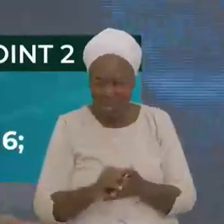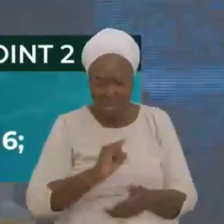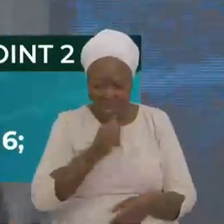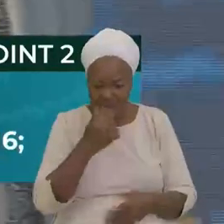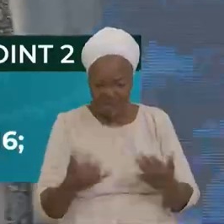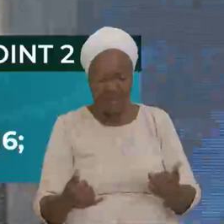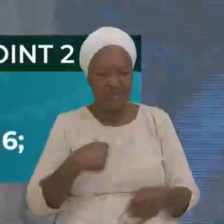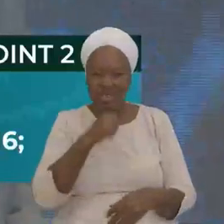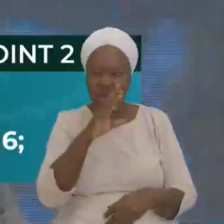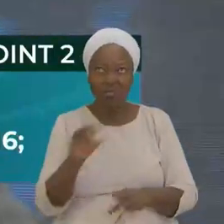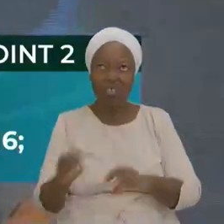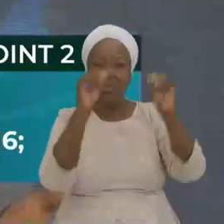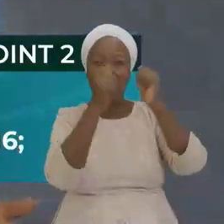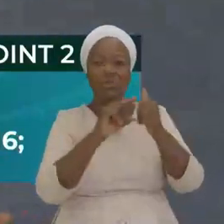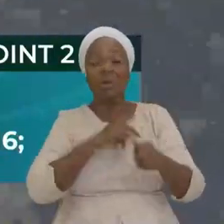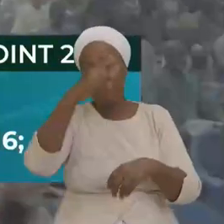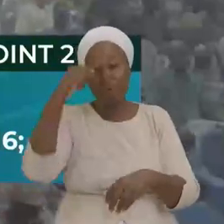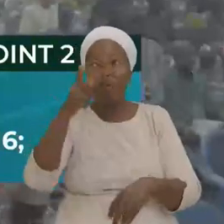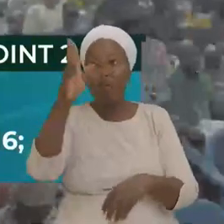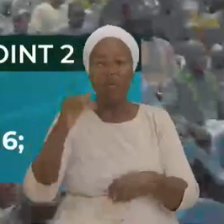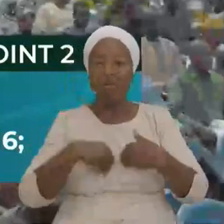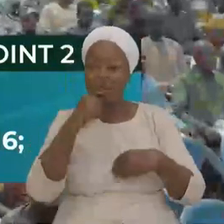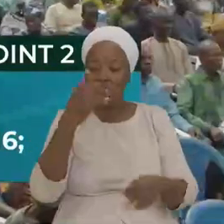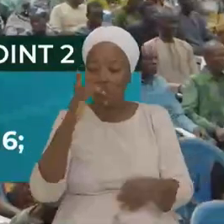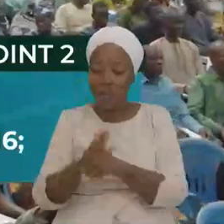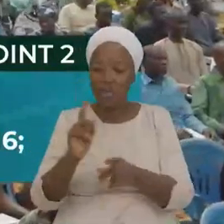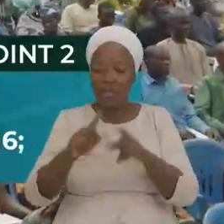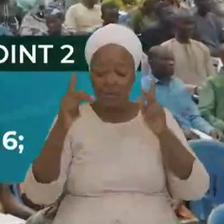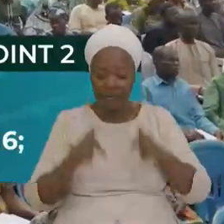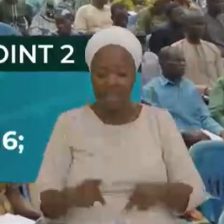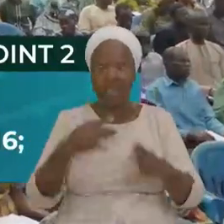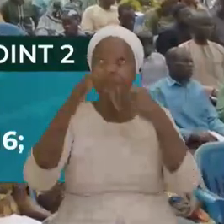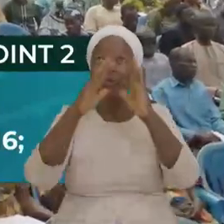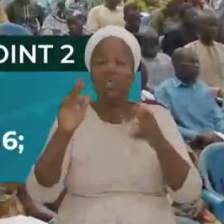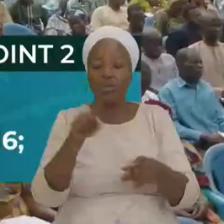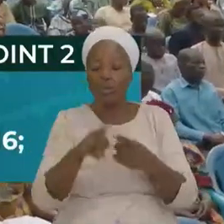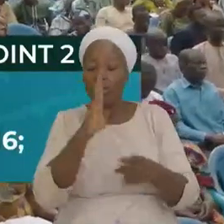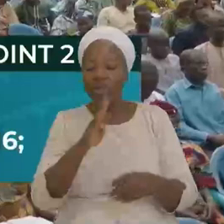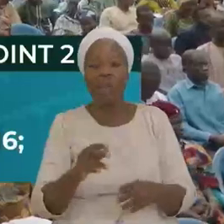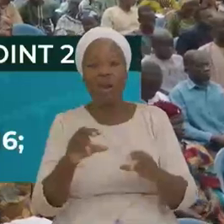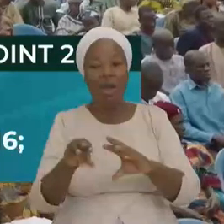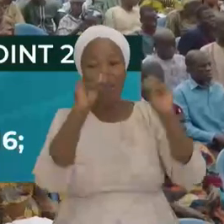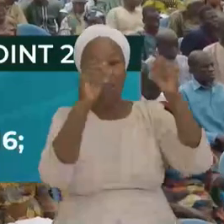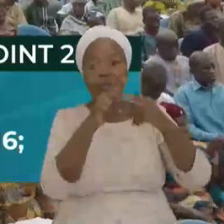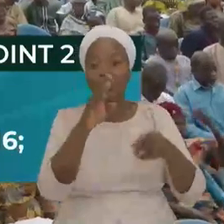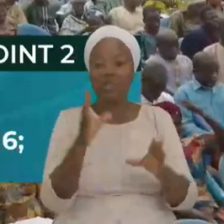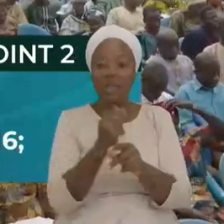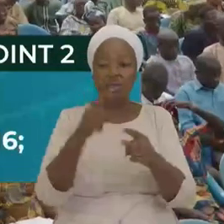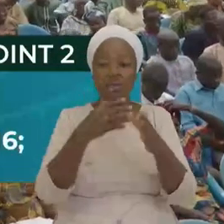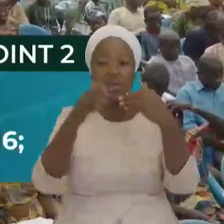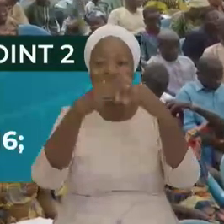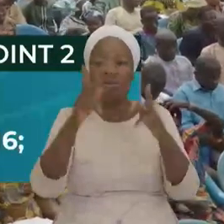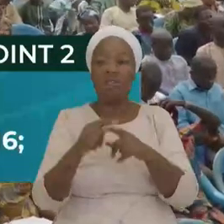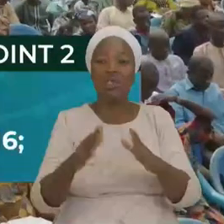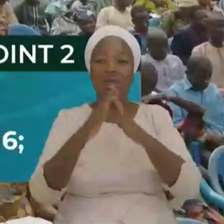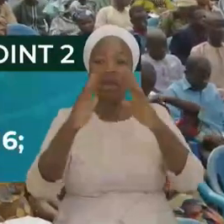tout le podium là où je suis maintenant, là, ce ne sera pas enlevé. Parce que Dieu n'a pas promis aux bâtiments